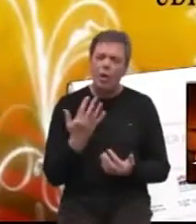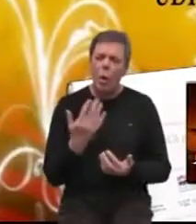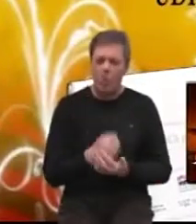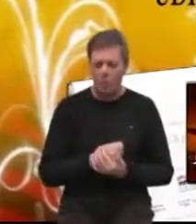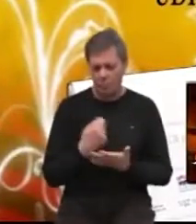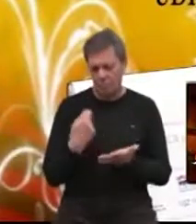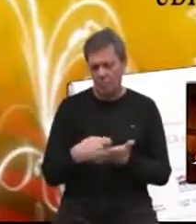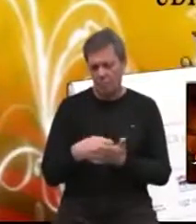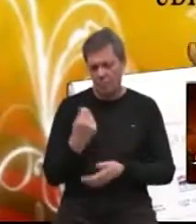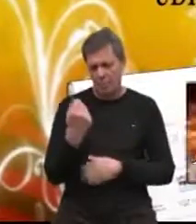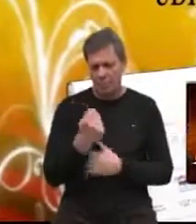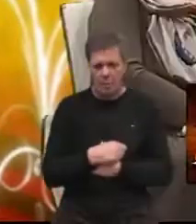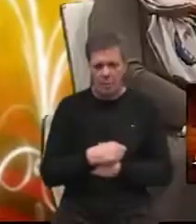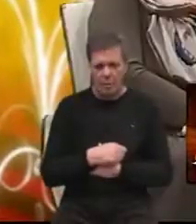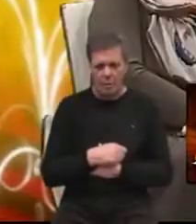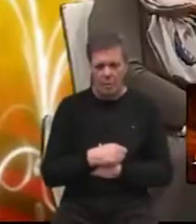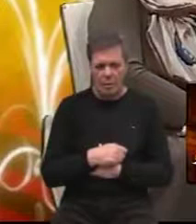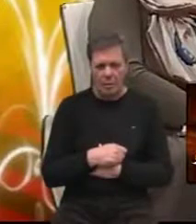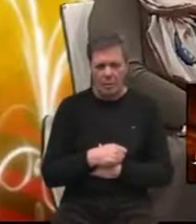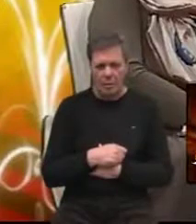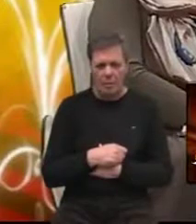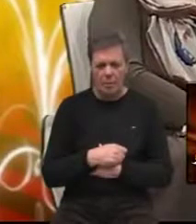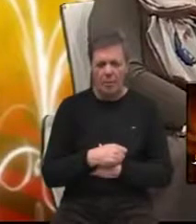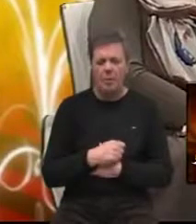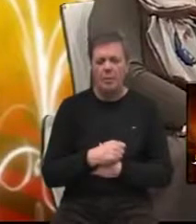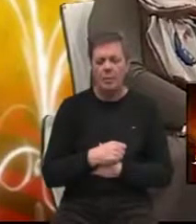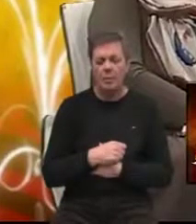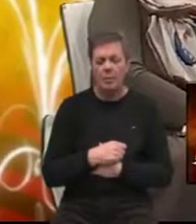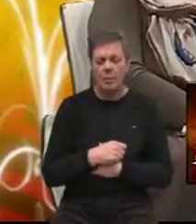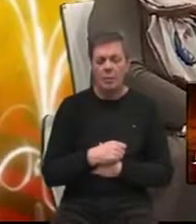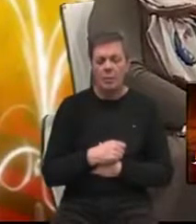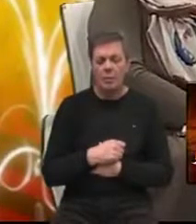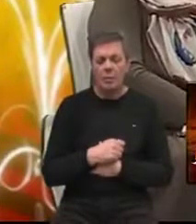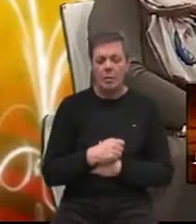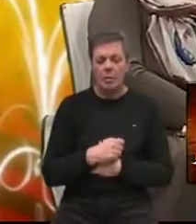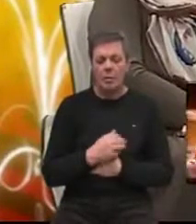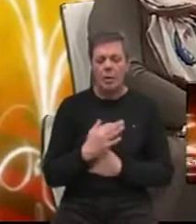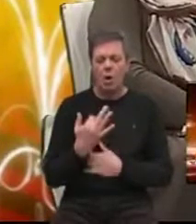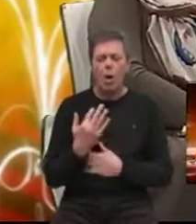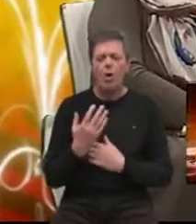vi